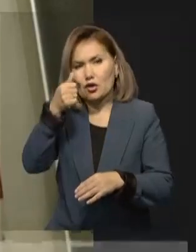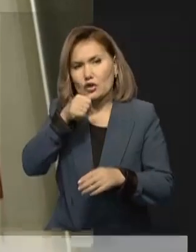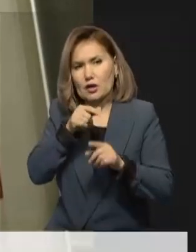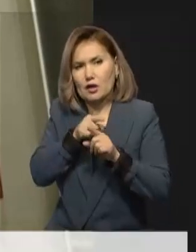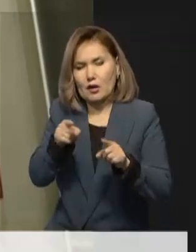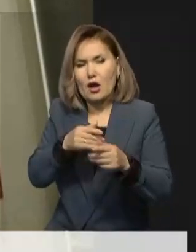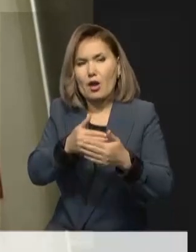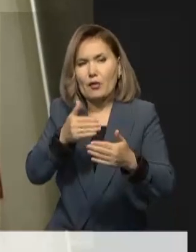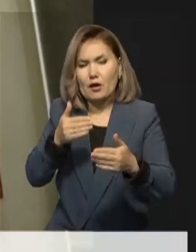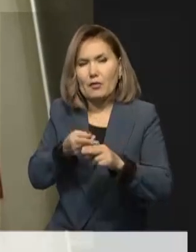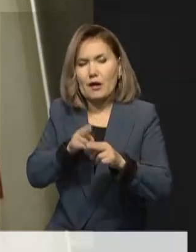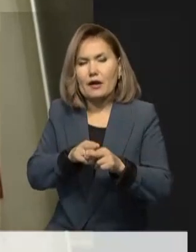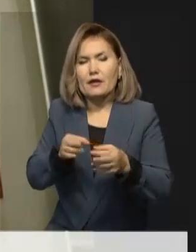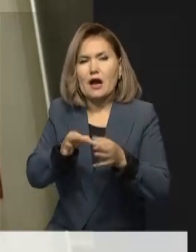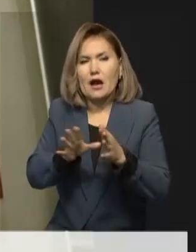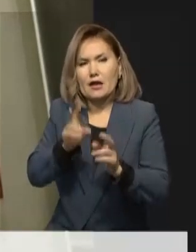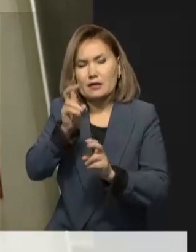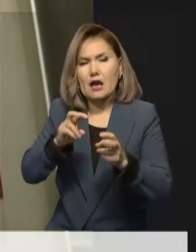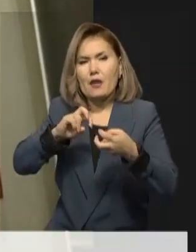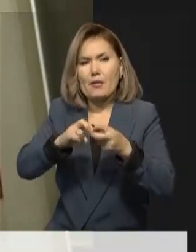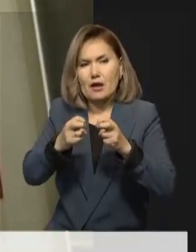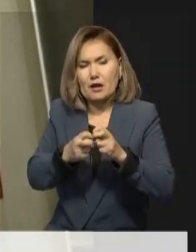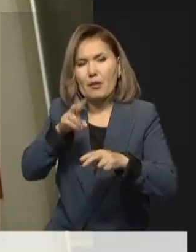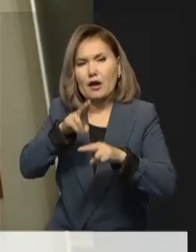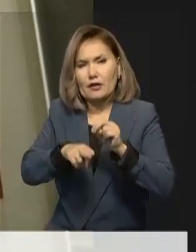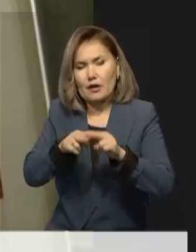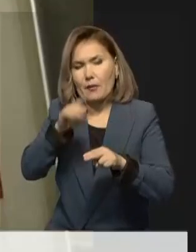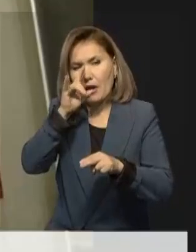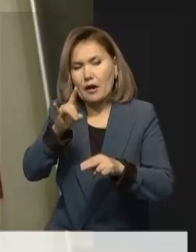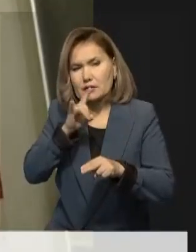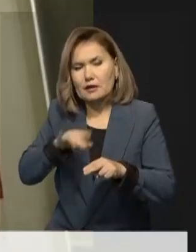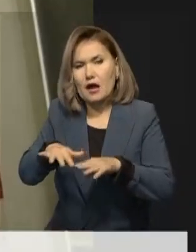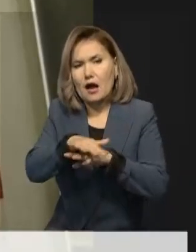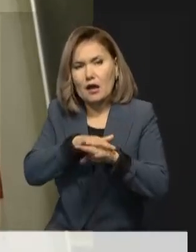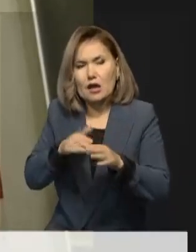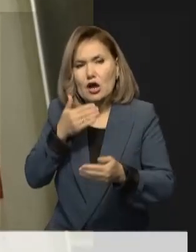бір жыл бұрын осы АЭС мәселесін салуға қатысты Қазақстанда